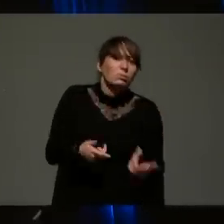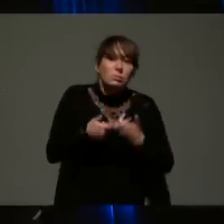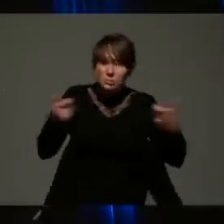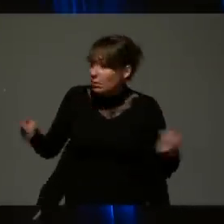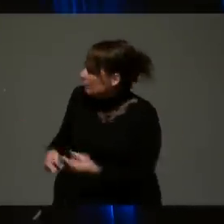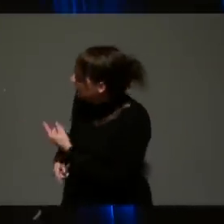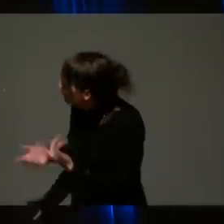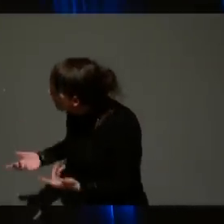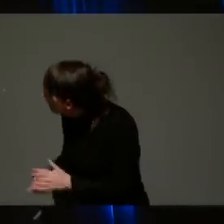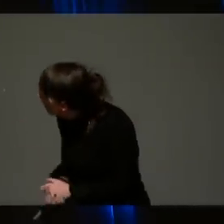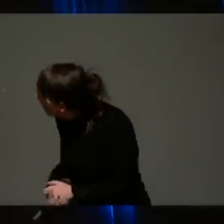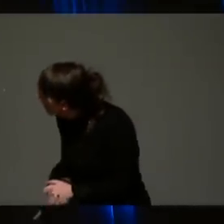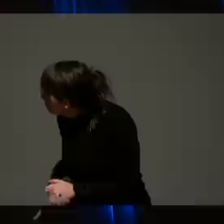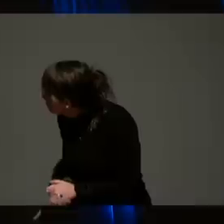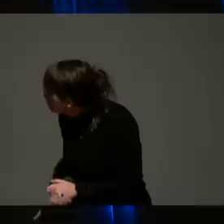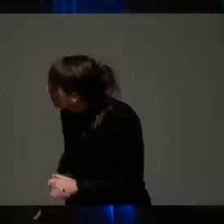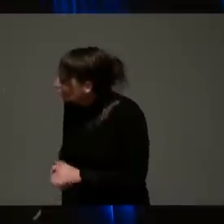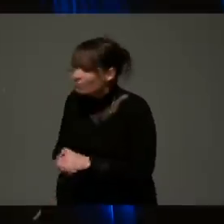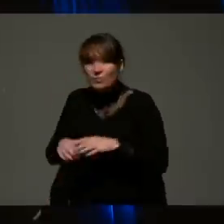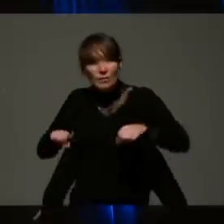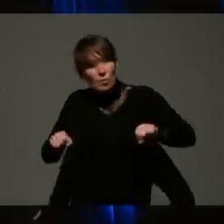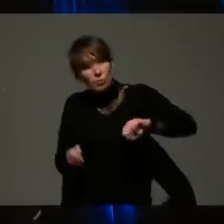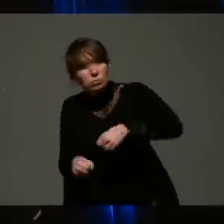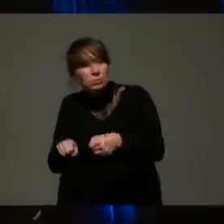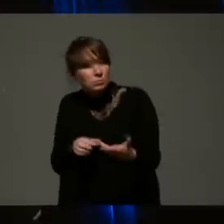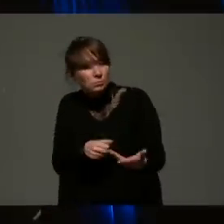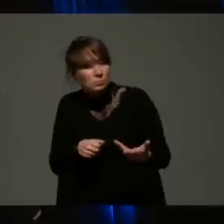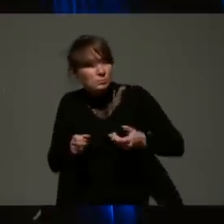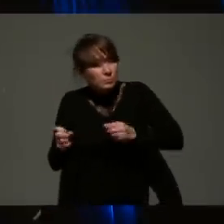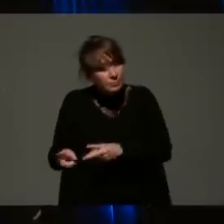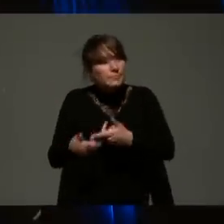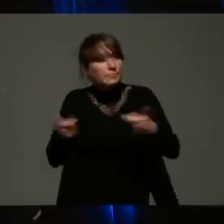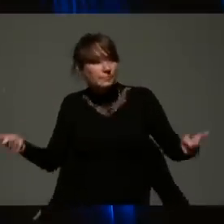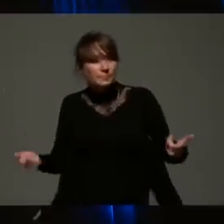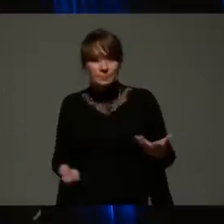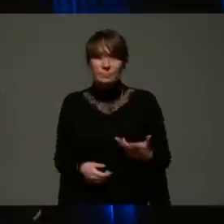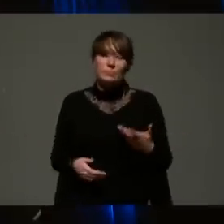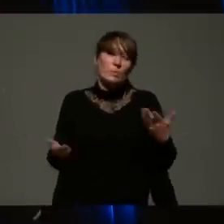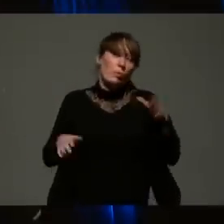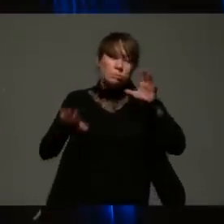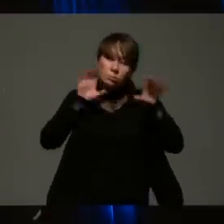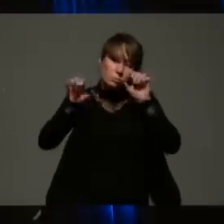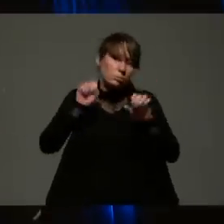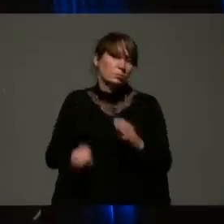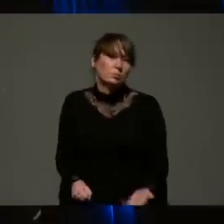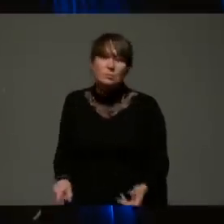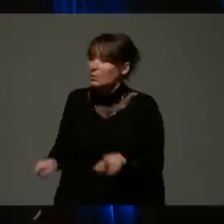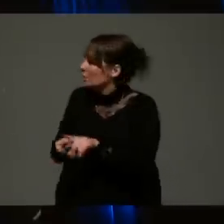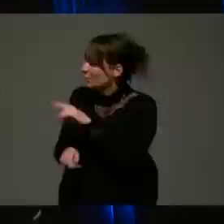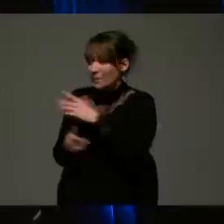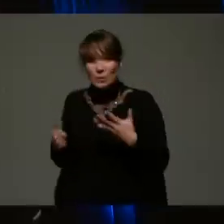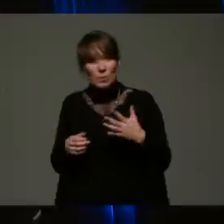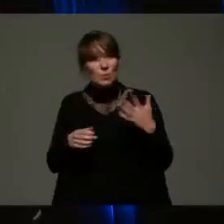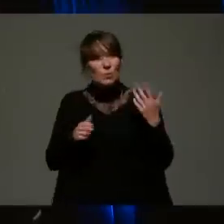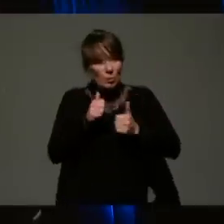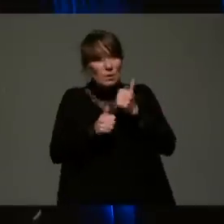sur le cyclocross. Voilà, des choses que l'on voit de plus en plus et on voit maintenant des trails, des ultra-trails, des compétitions qui sont